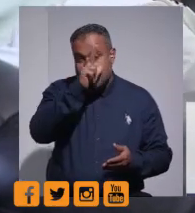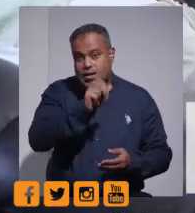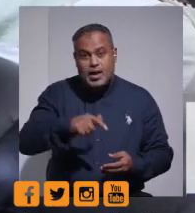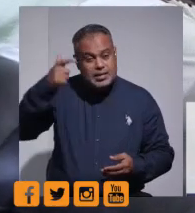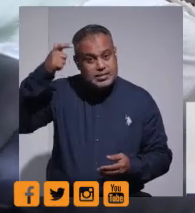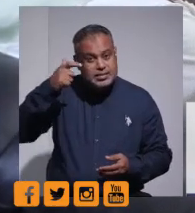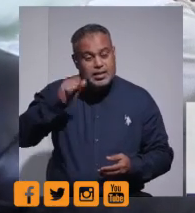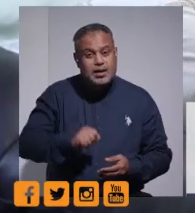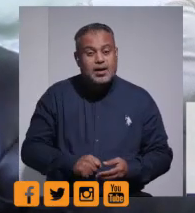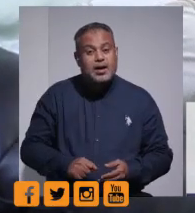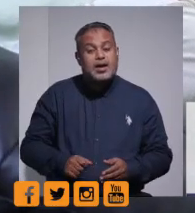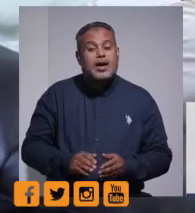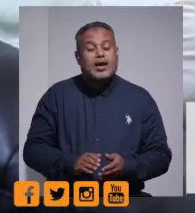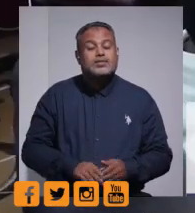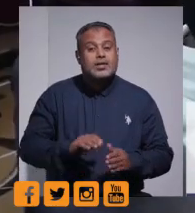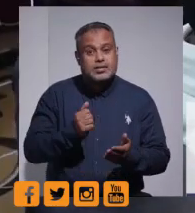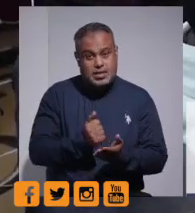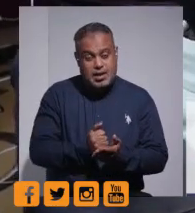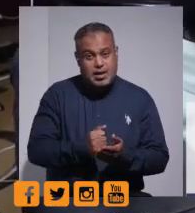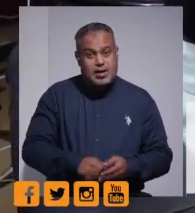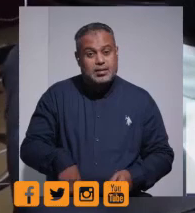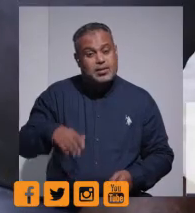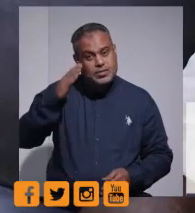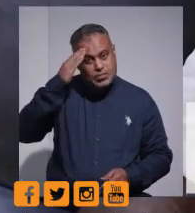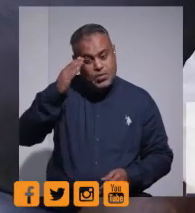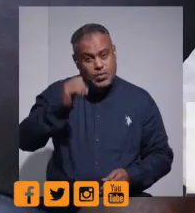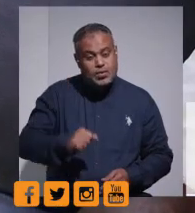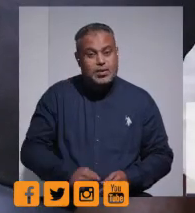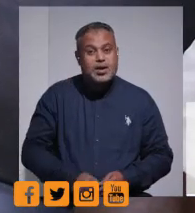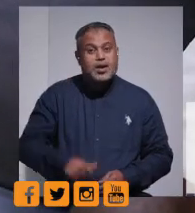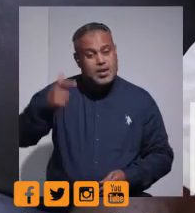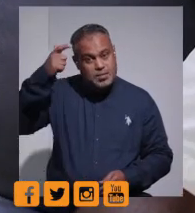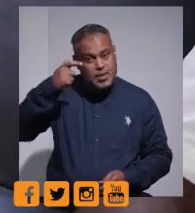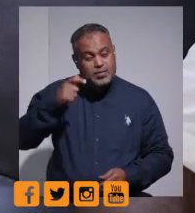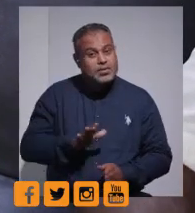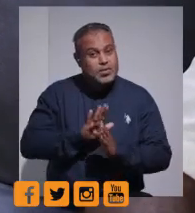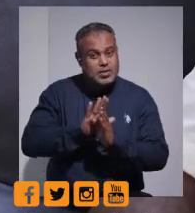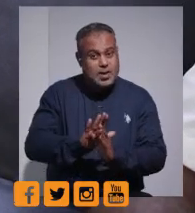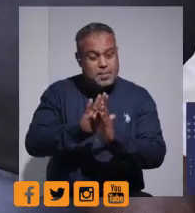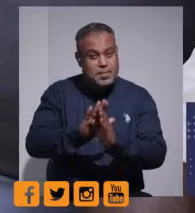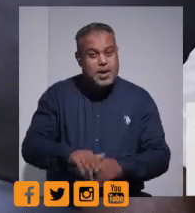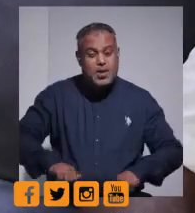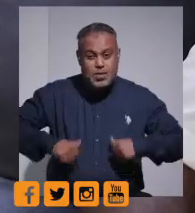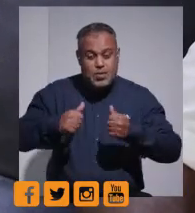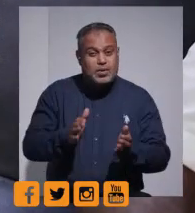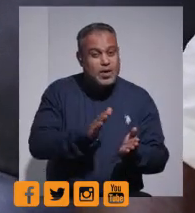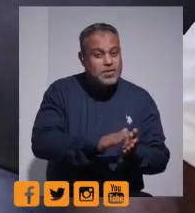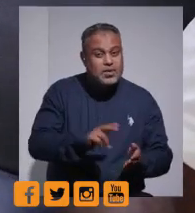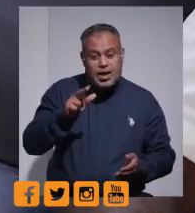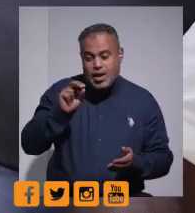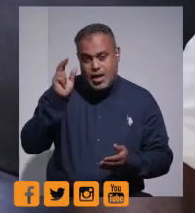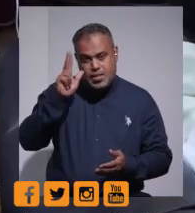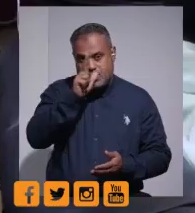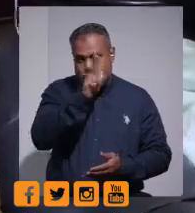شهاده تقدير للوكيل بنشعر فعلا بدعمه ومساندته لجه ود الحفاظ على التراث